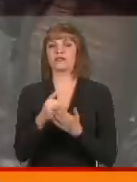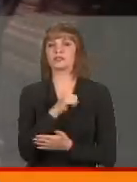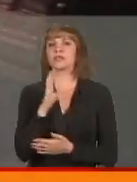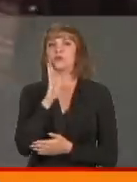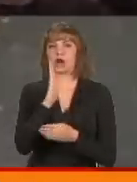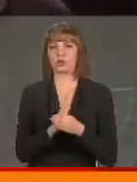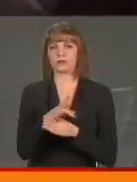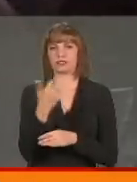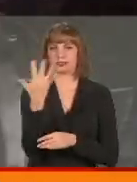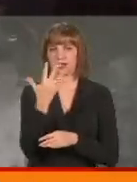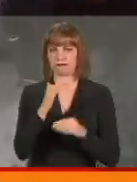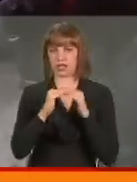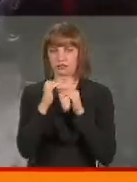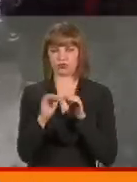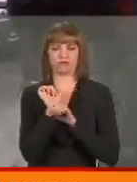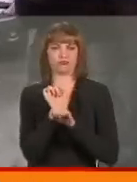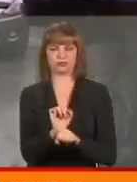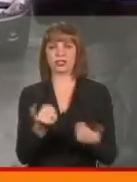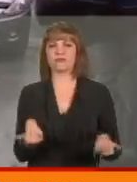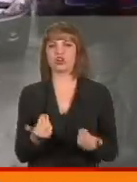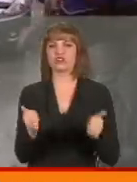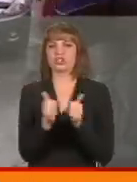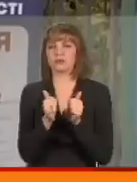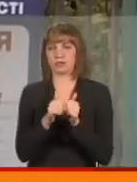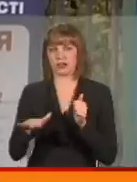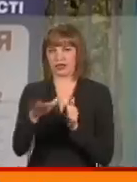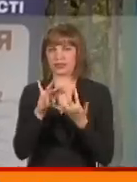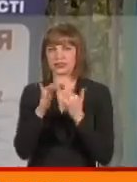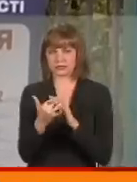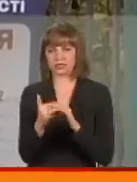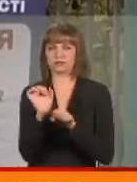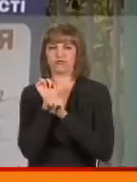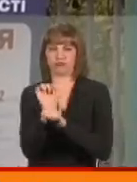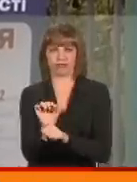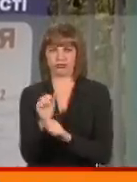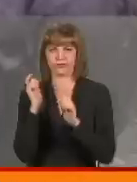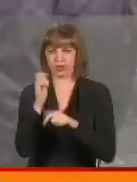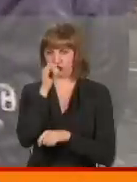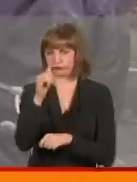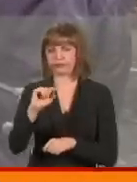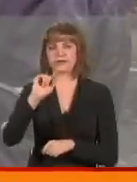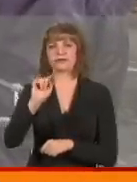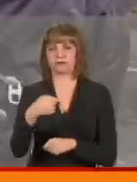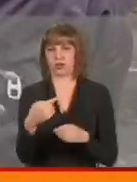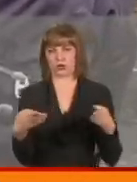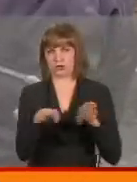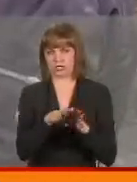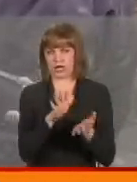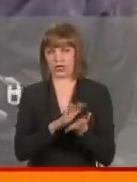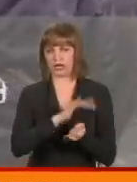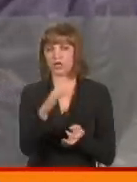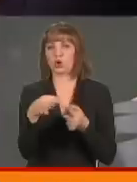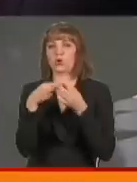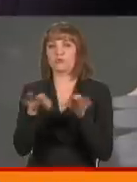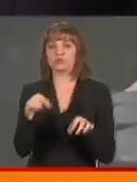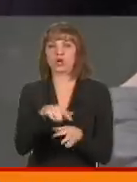ранку в'їзд на 5-й полігон заблоковано. Мешканці прилеглих до звалища сіл перегородили дорогу вантажівкам. Вимагають його закрити. Пускати